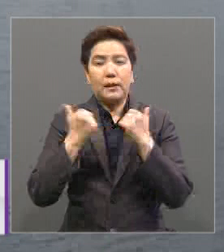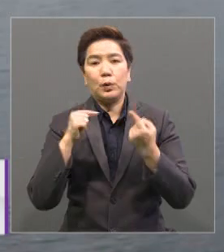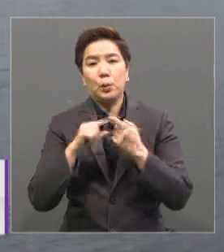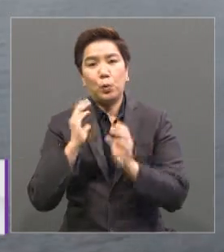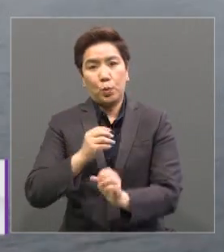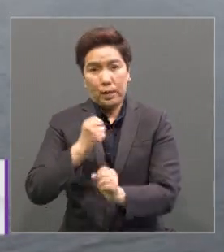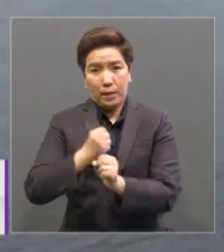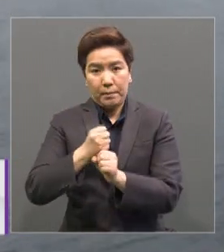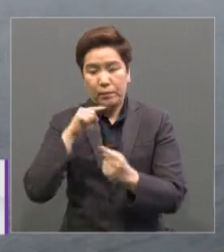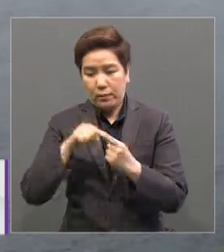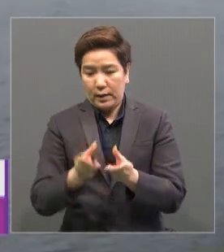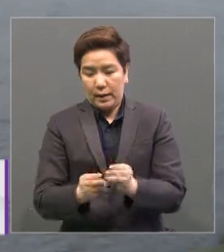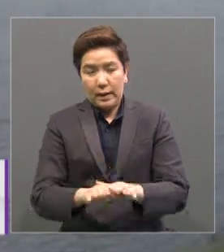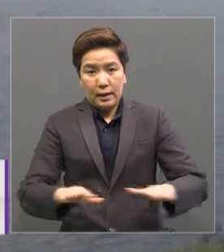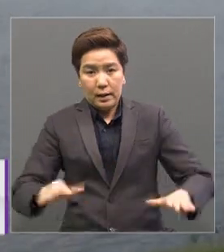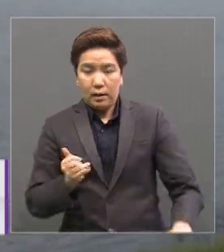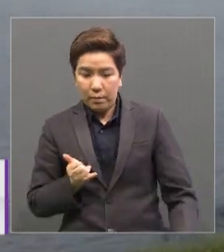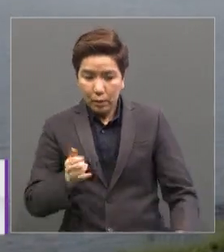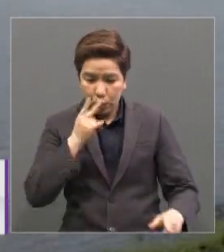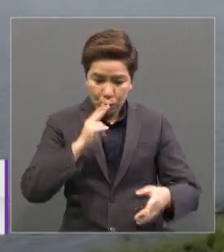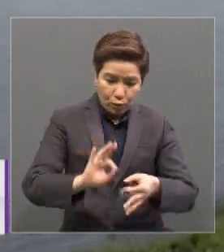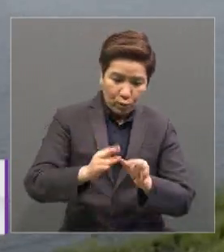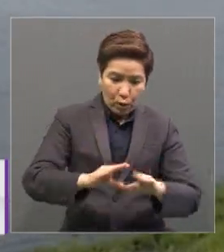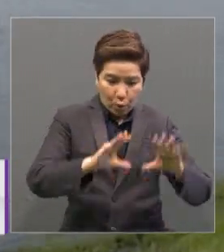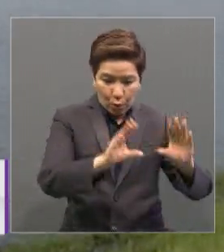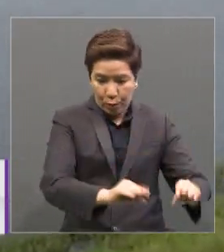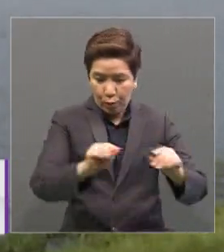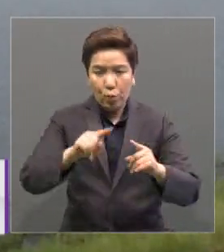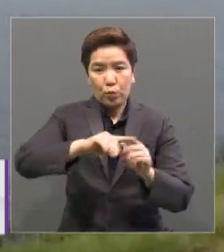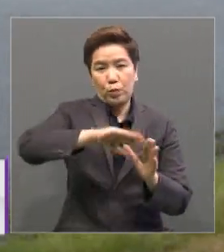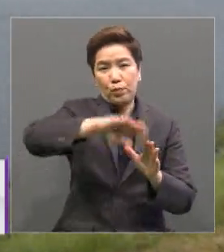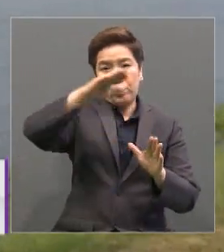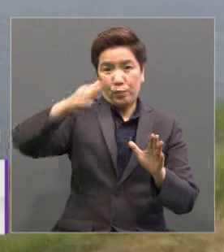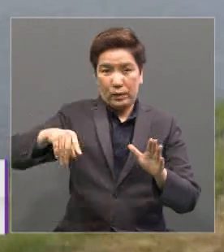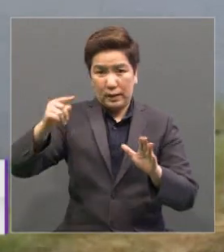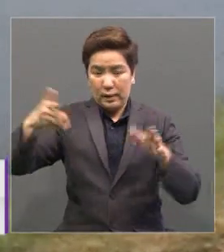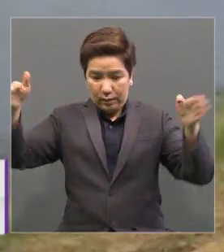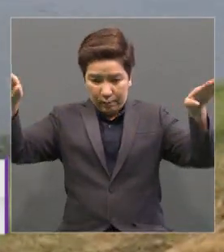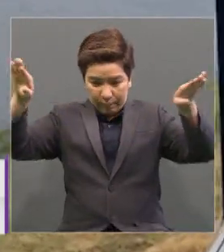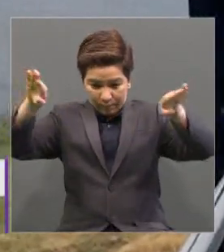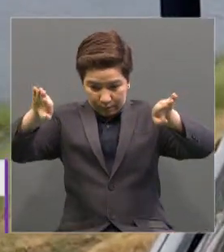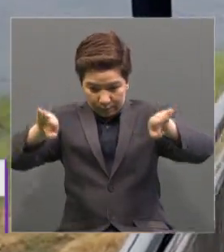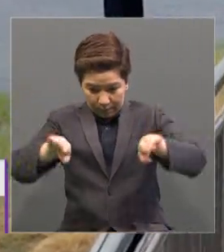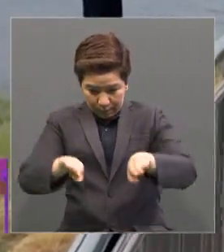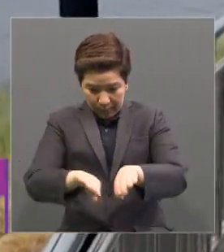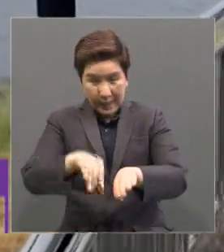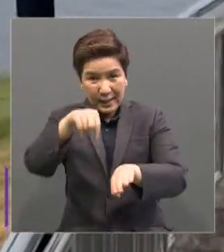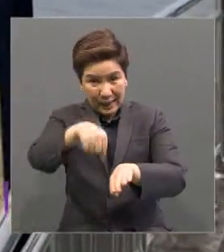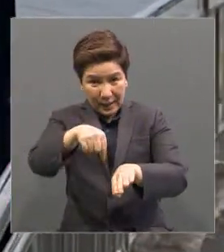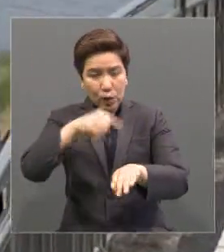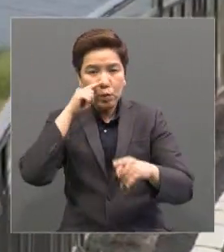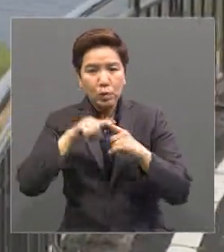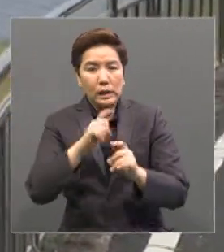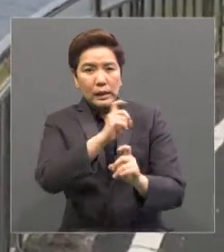าที่ปฏิบัติการภาคพื้นดินก็เข้าควบคุมไฟเนี่ยจากยอดเขาตะแบกลงไปช่องเขาอย่างแรงรวมถึงระวังพื้น